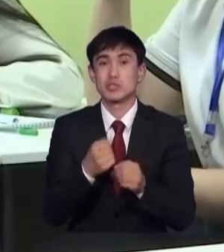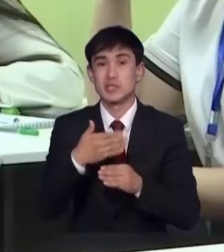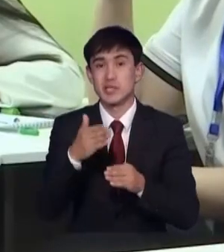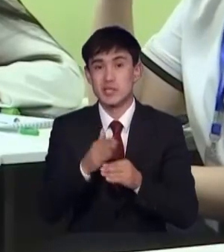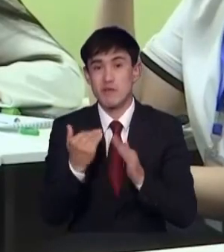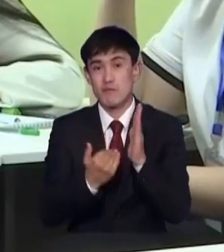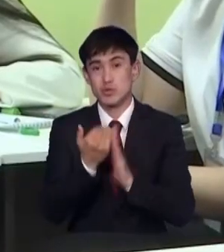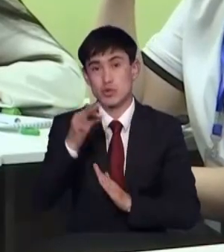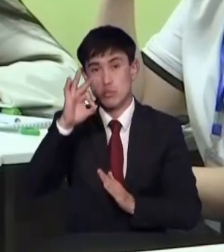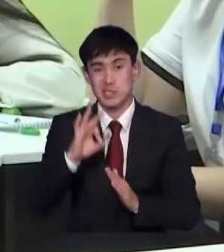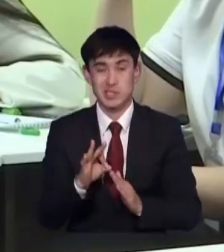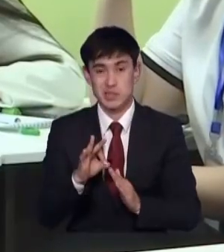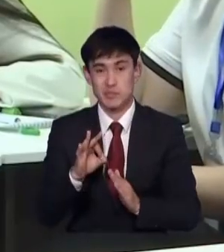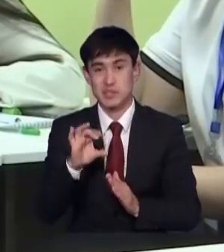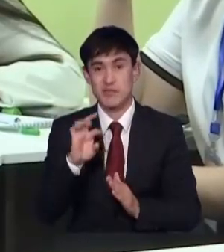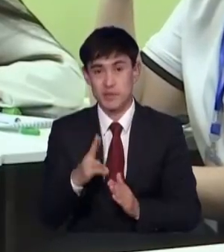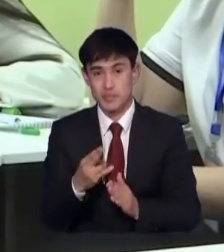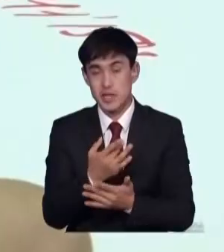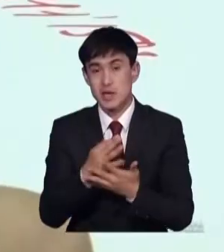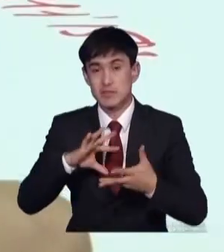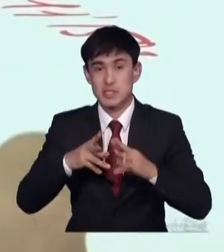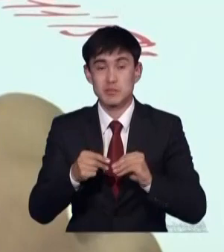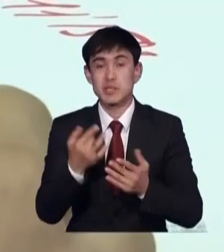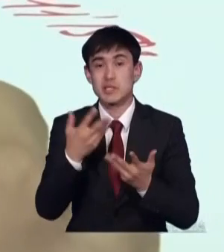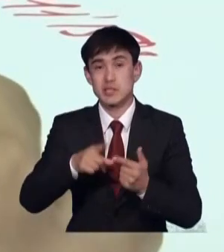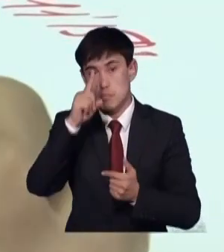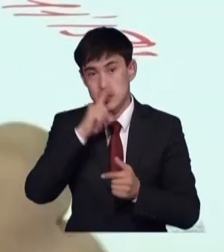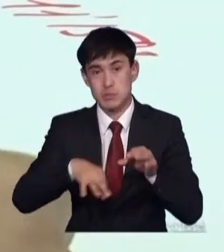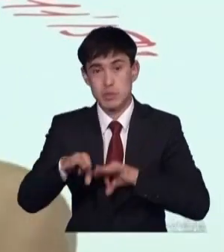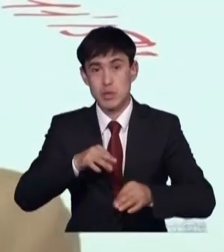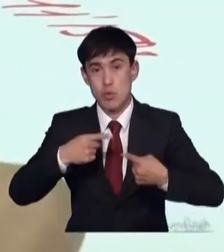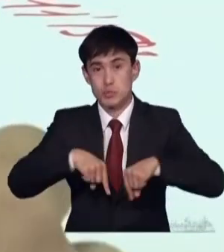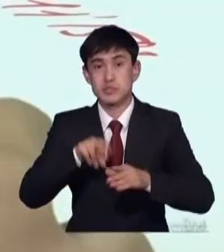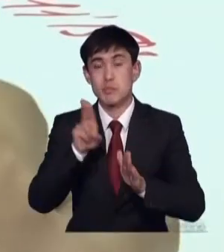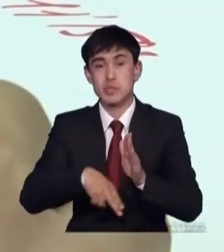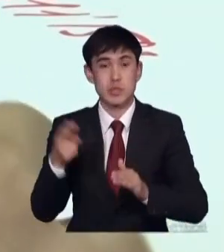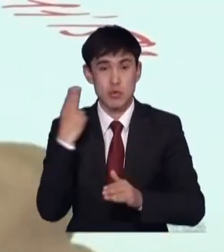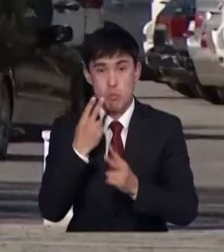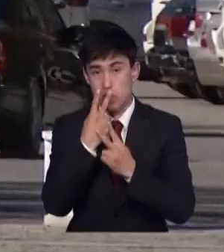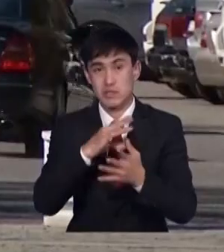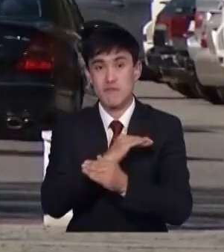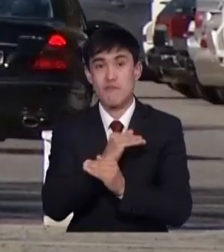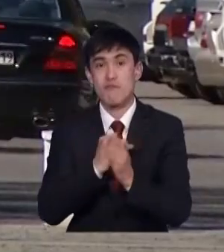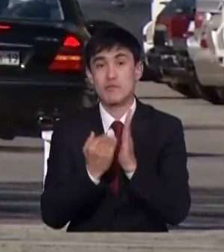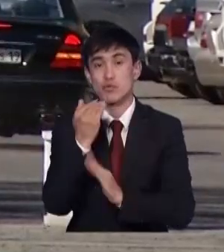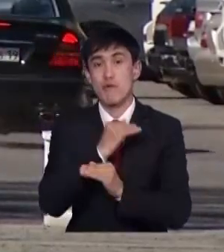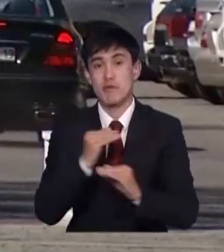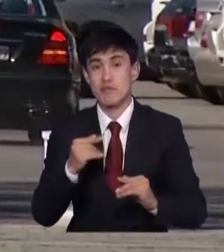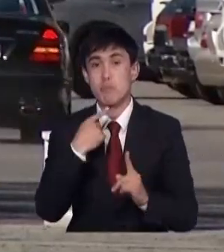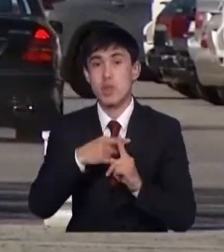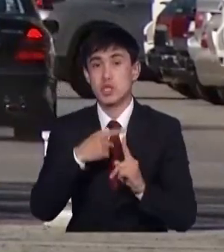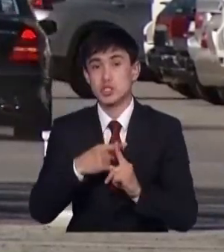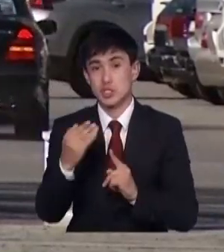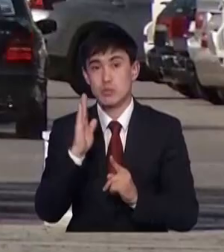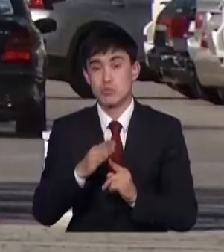кредитам и высоким процентным ставкам в целом за несколько месяцев проект Общество без Долгов показал высокую эффективность и положительно